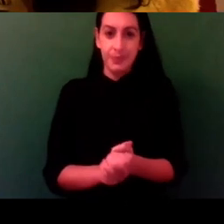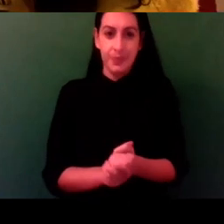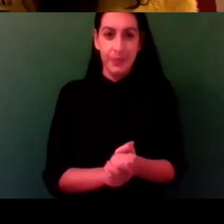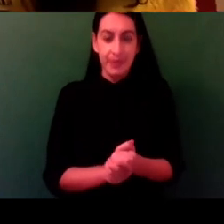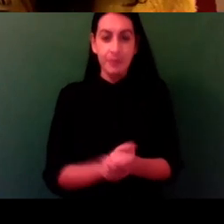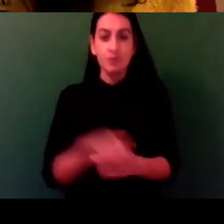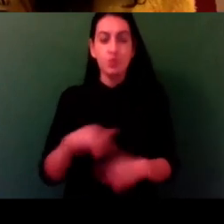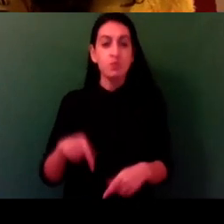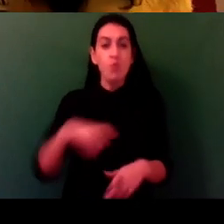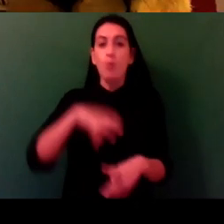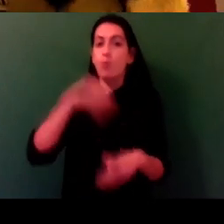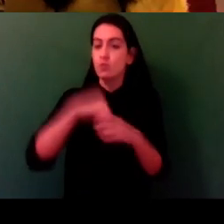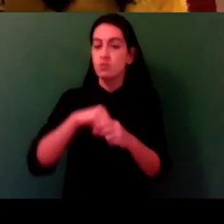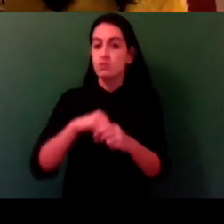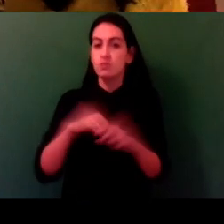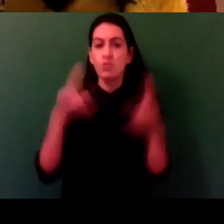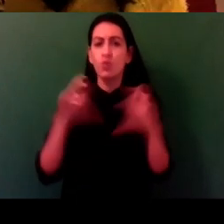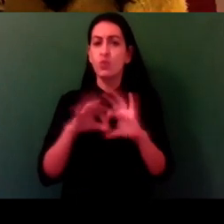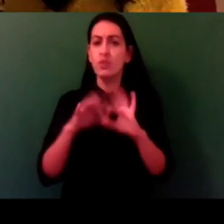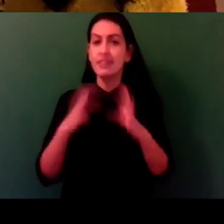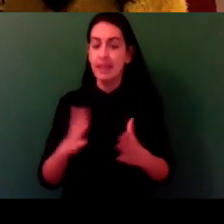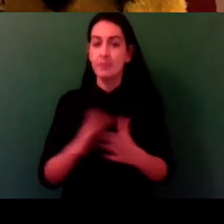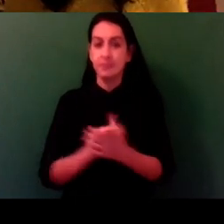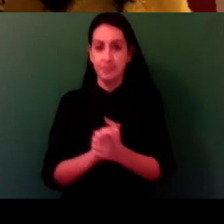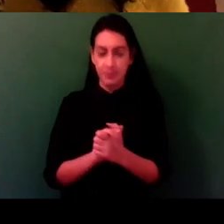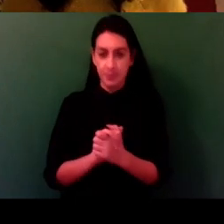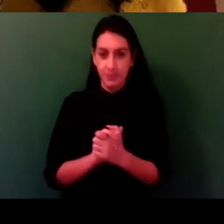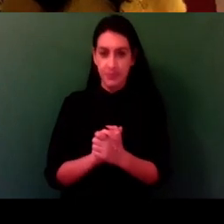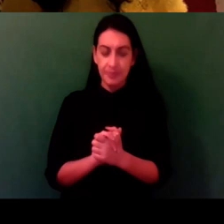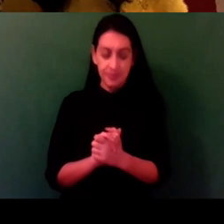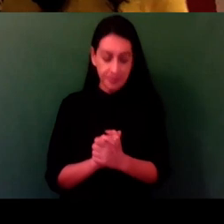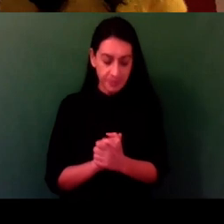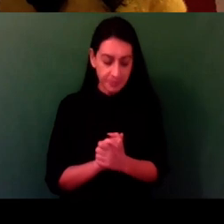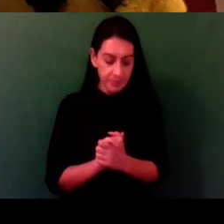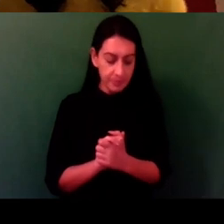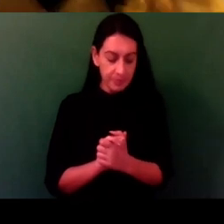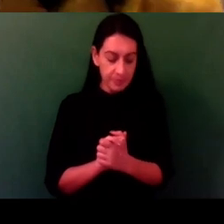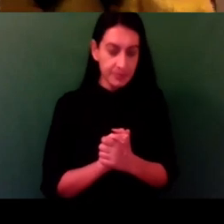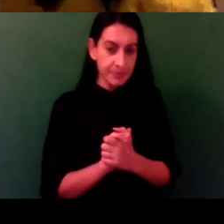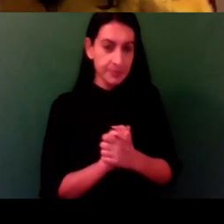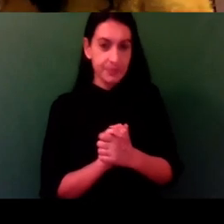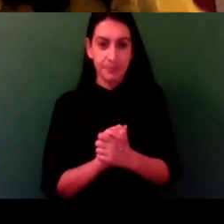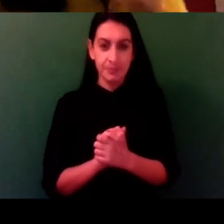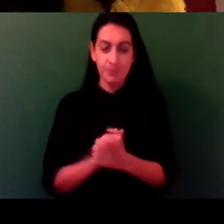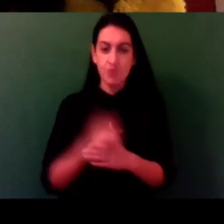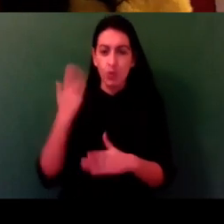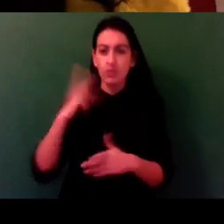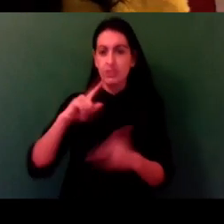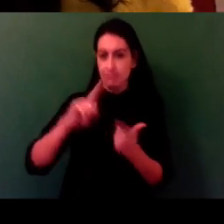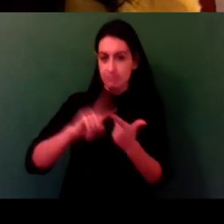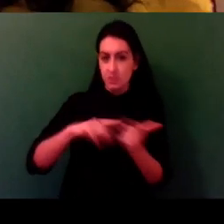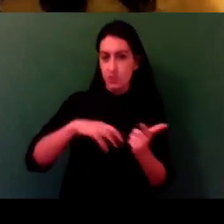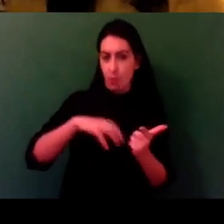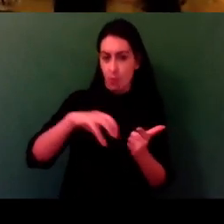konusu katılımın araçları. Aslında daha önceki oturumlarda da biraz konu açılmaya başlanmıştı farklı uçlarından.